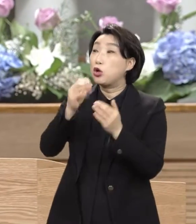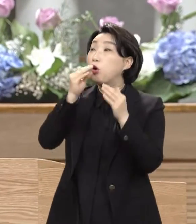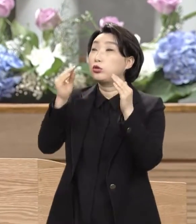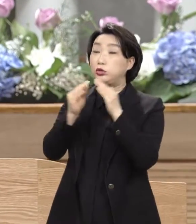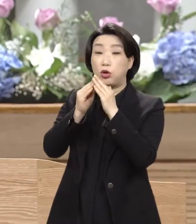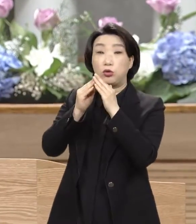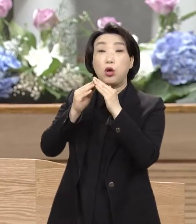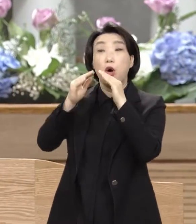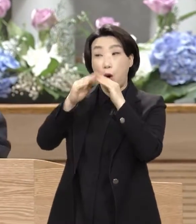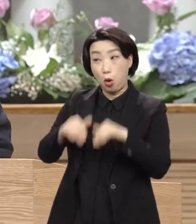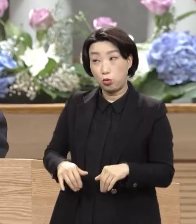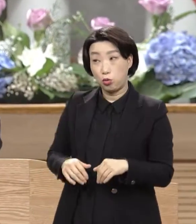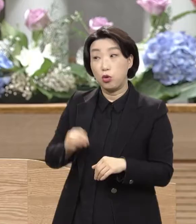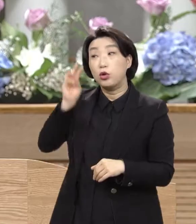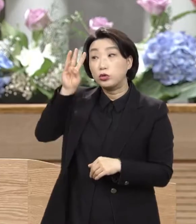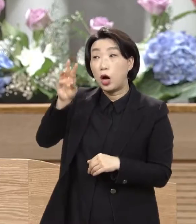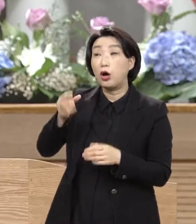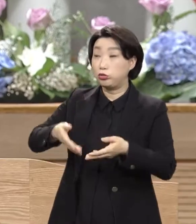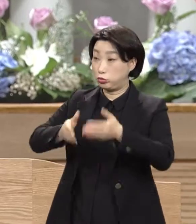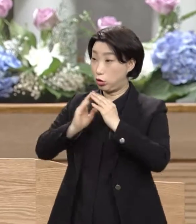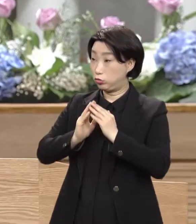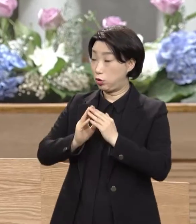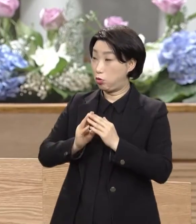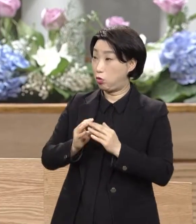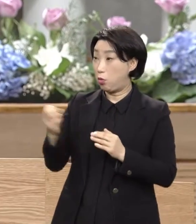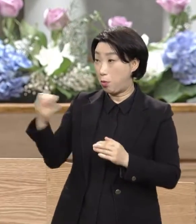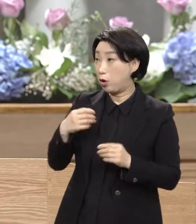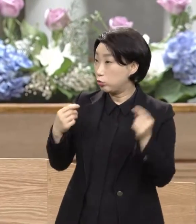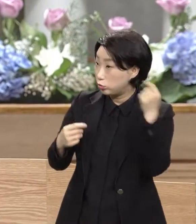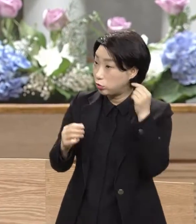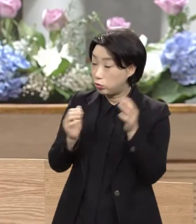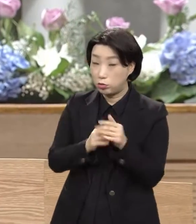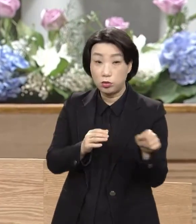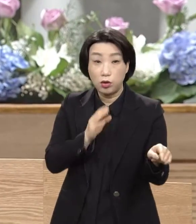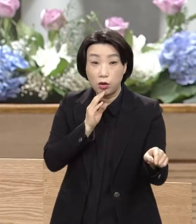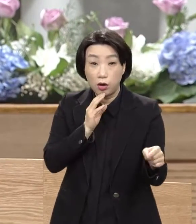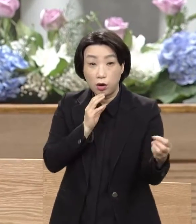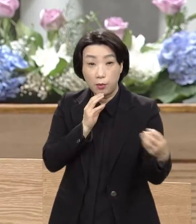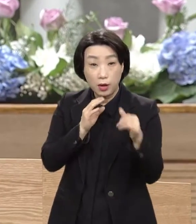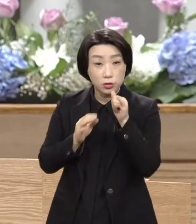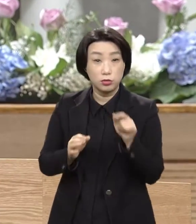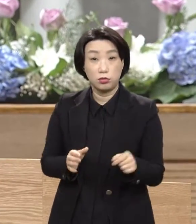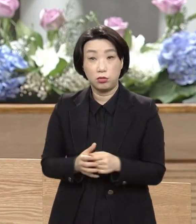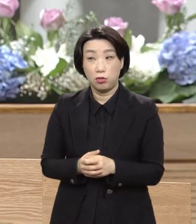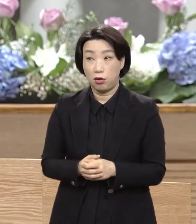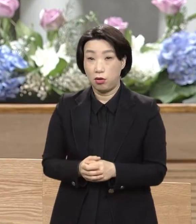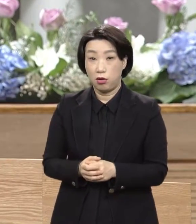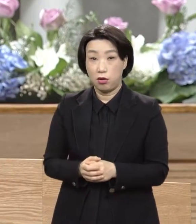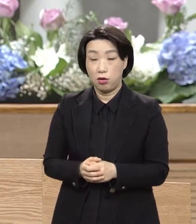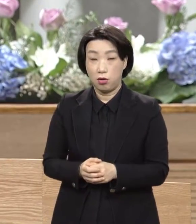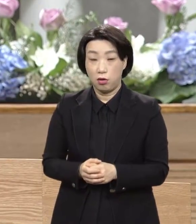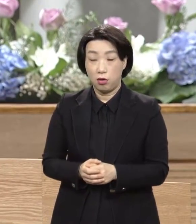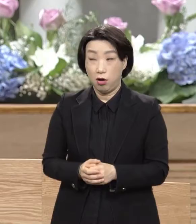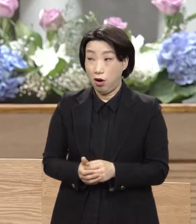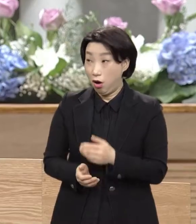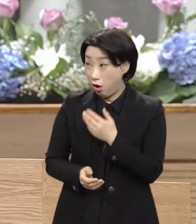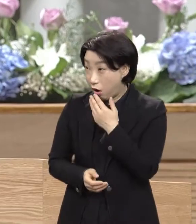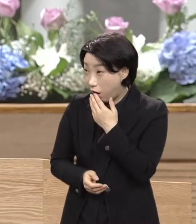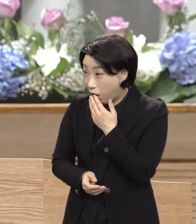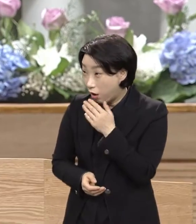성전을 헐고 사흘 만에 지을 수 있다고 하더라 이런 말을